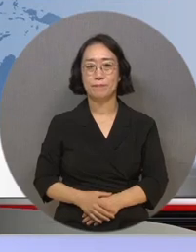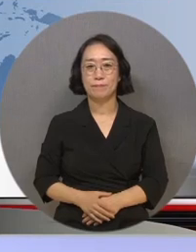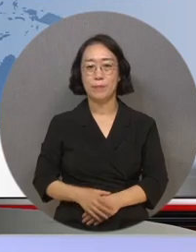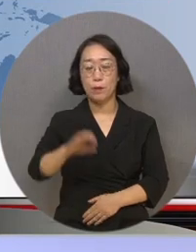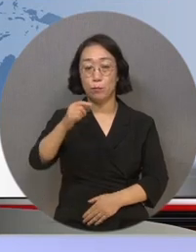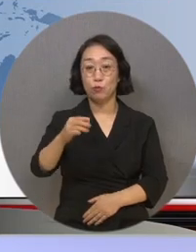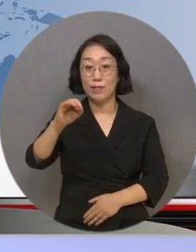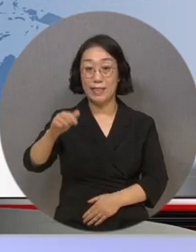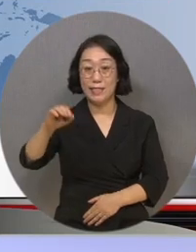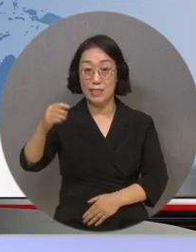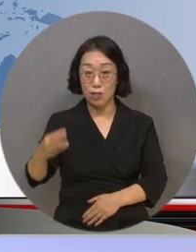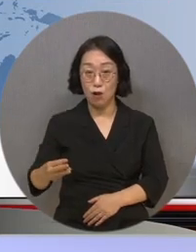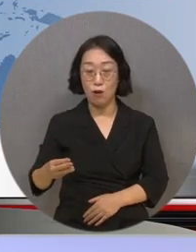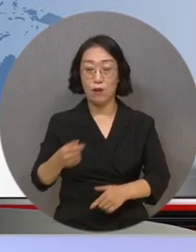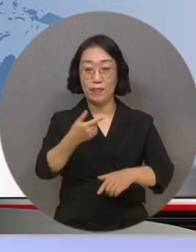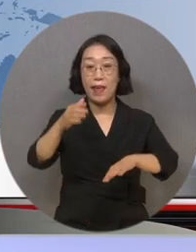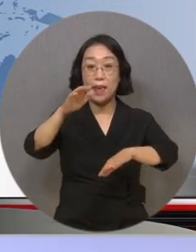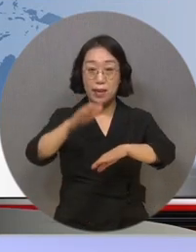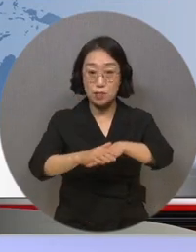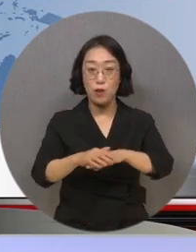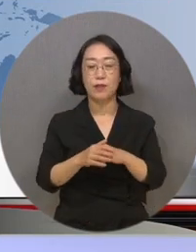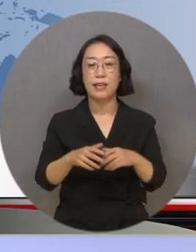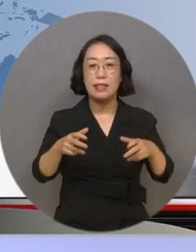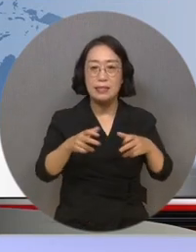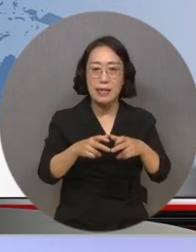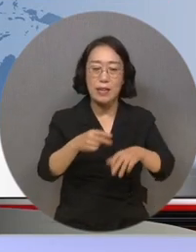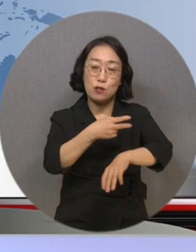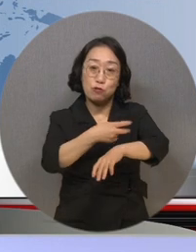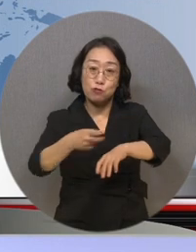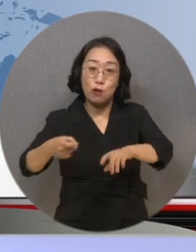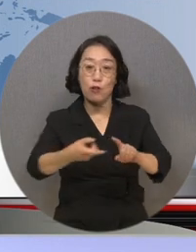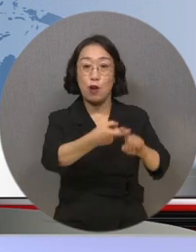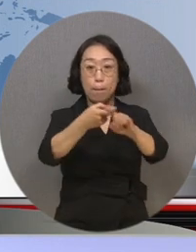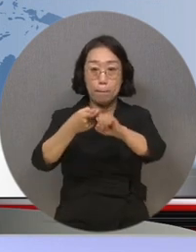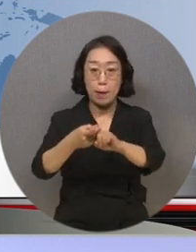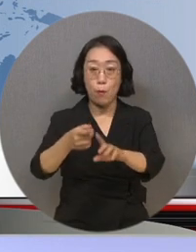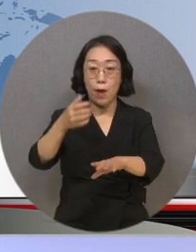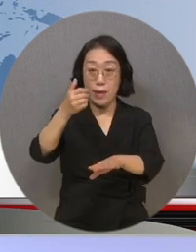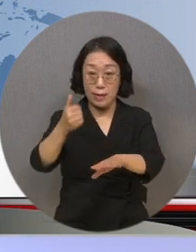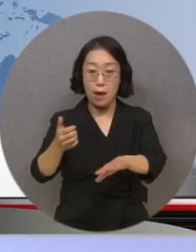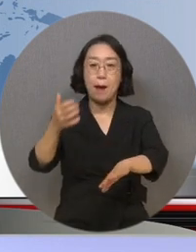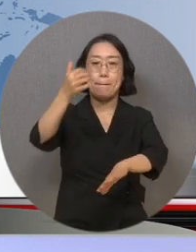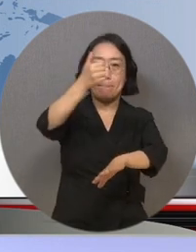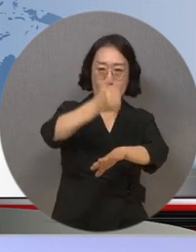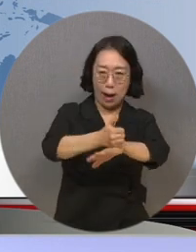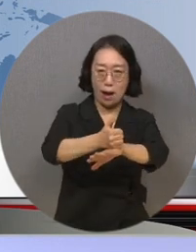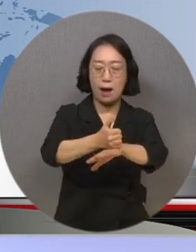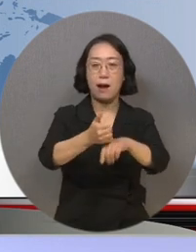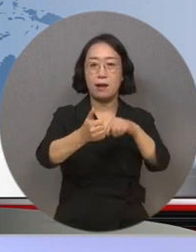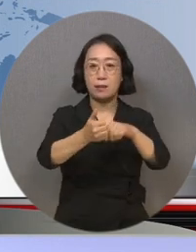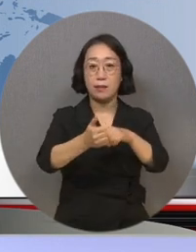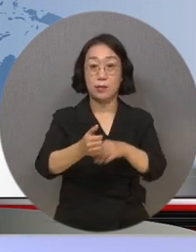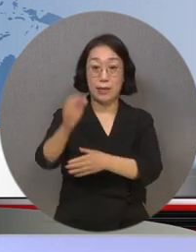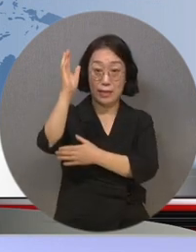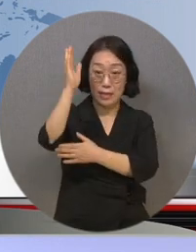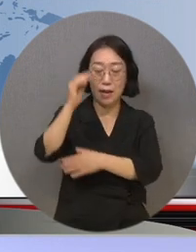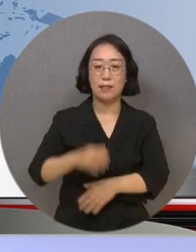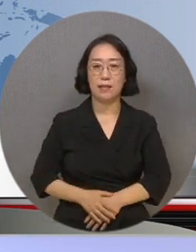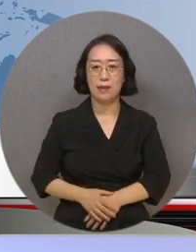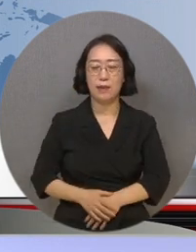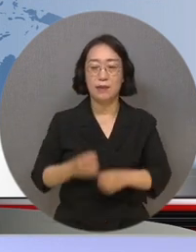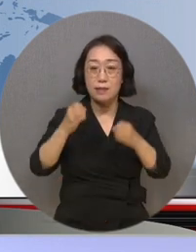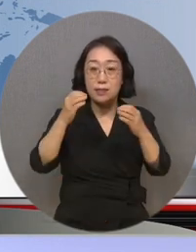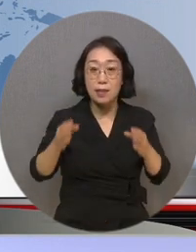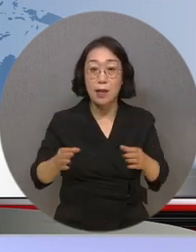문인철 제6대 대전광역시 장애인 수영연맹 회장이 취임했습니다. 문 회장은 취임사를 통해 새로운 장애인